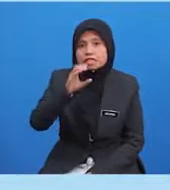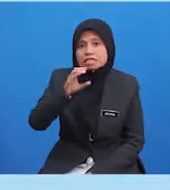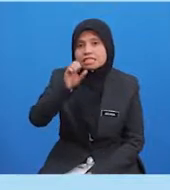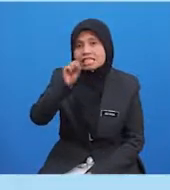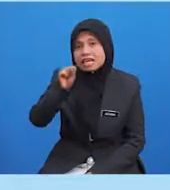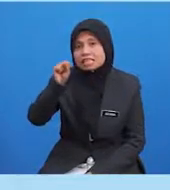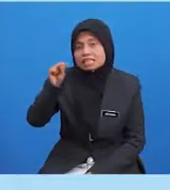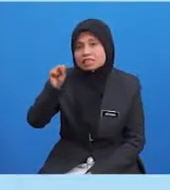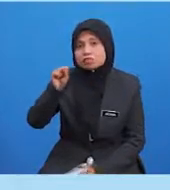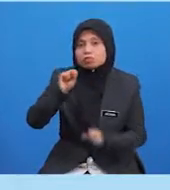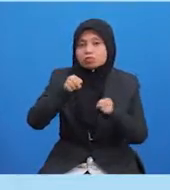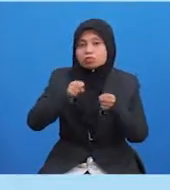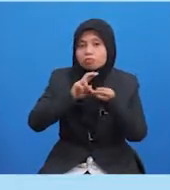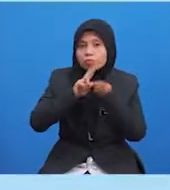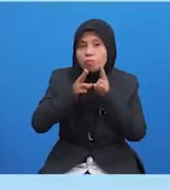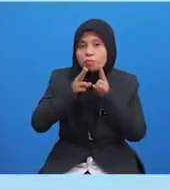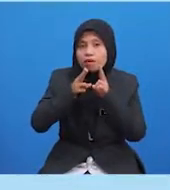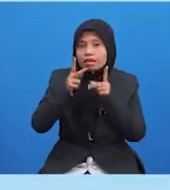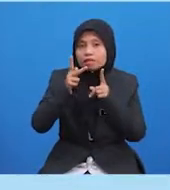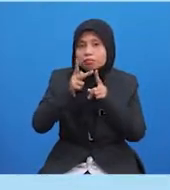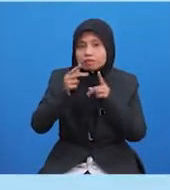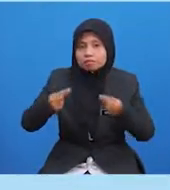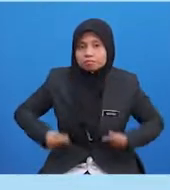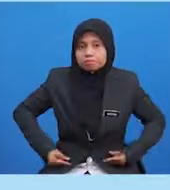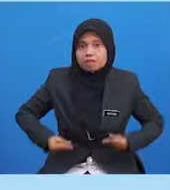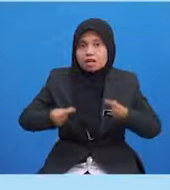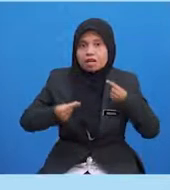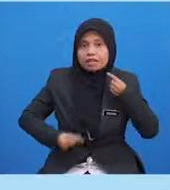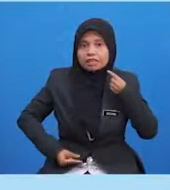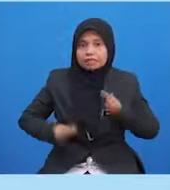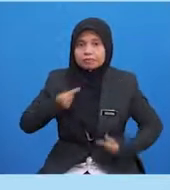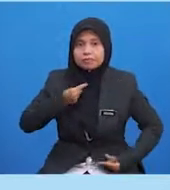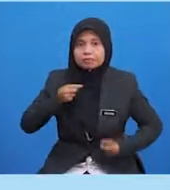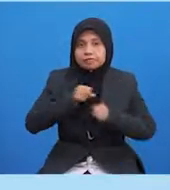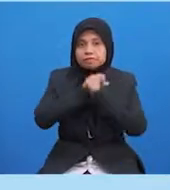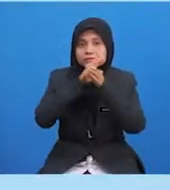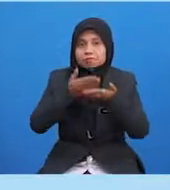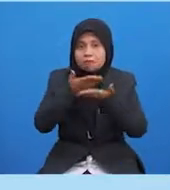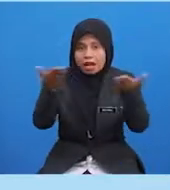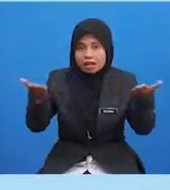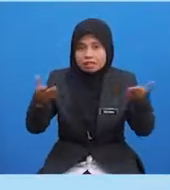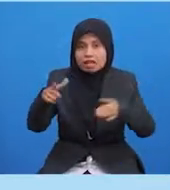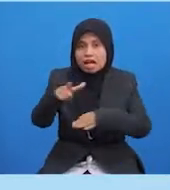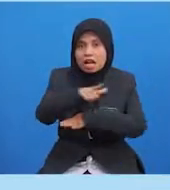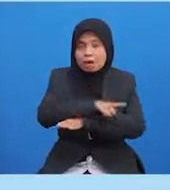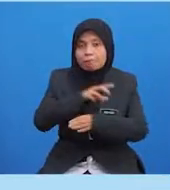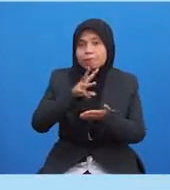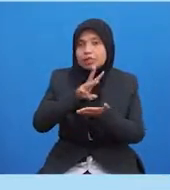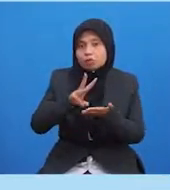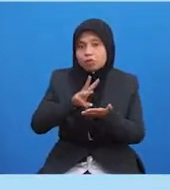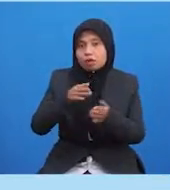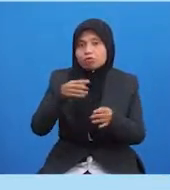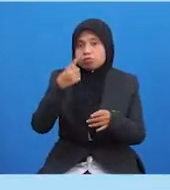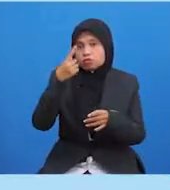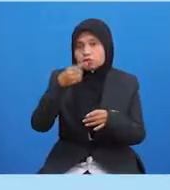CSS membenarkan perubahan kepada gaya persembahan laman web bagi sesuatu